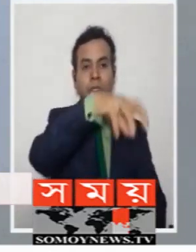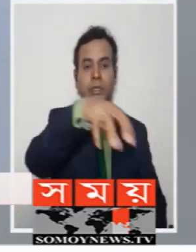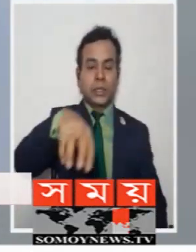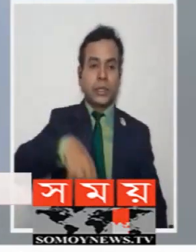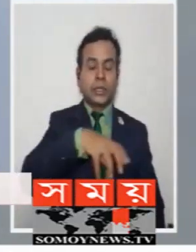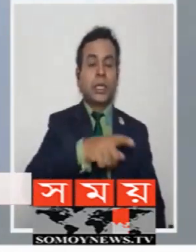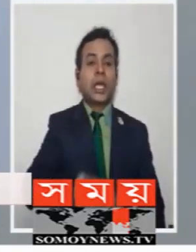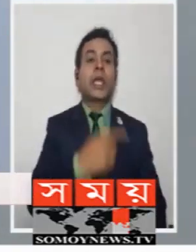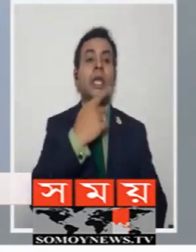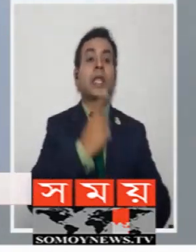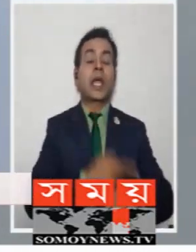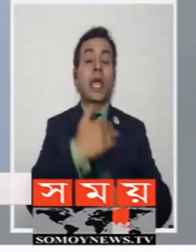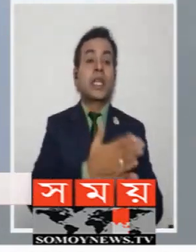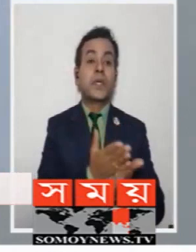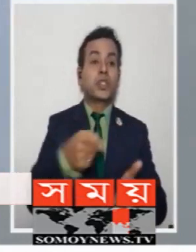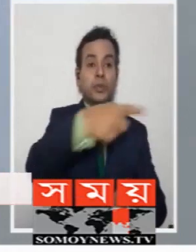তথ্য অনুযায়ী